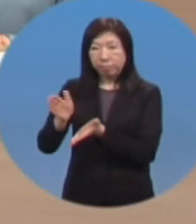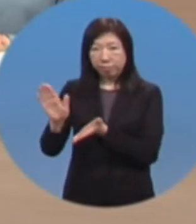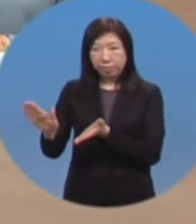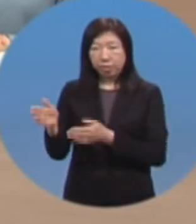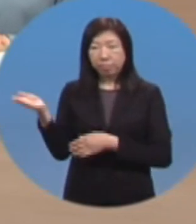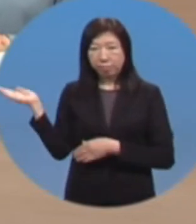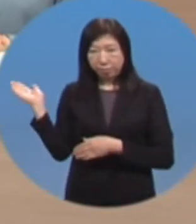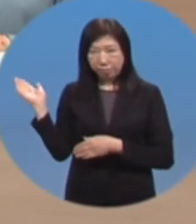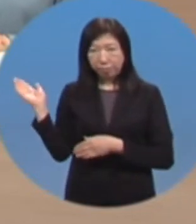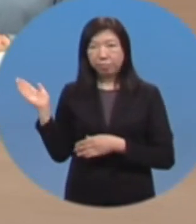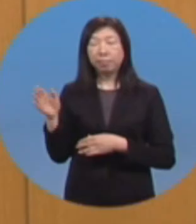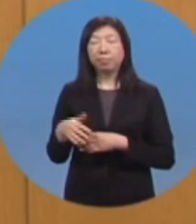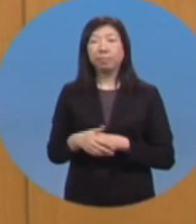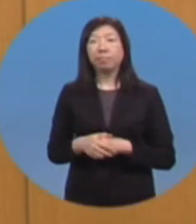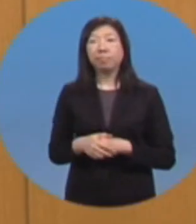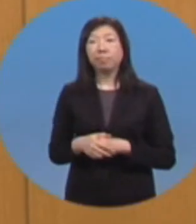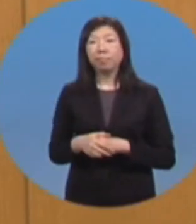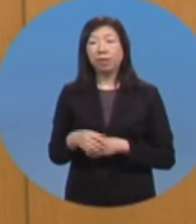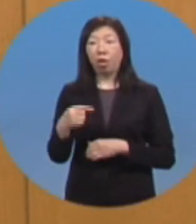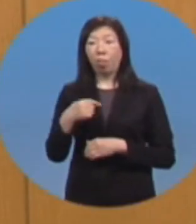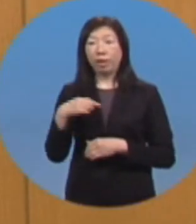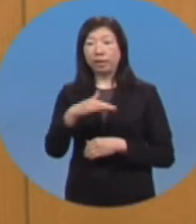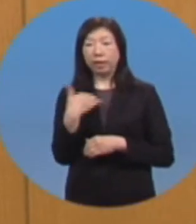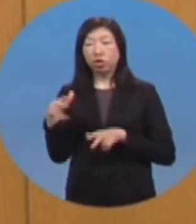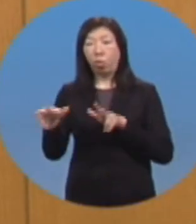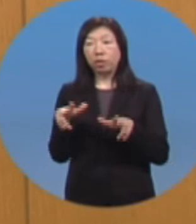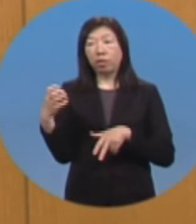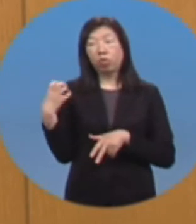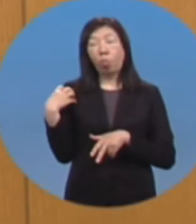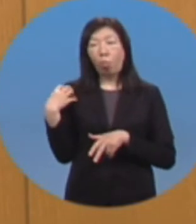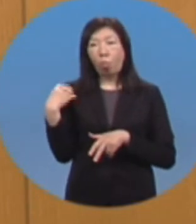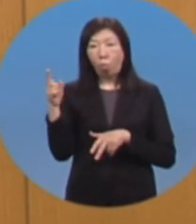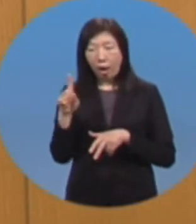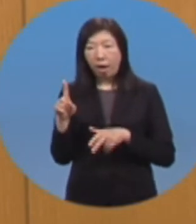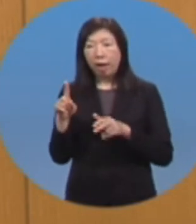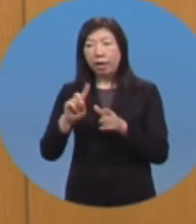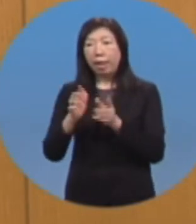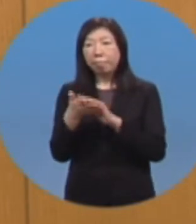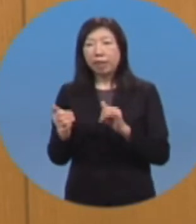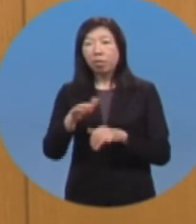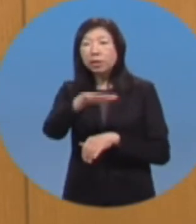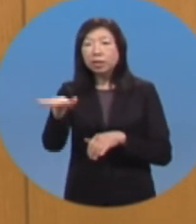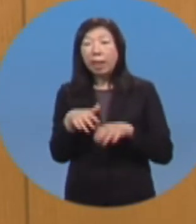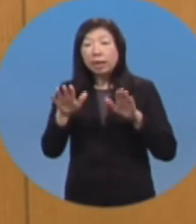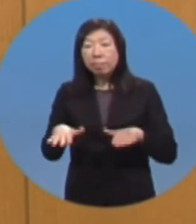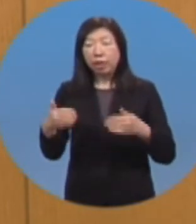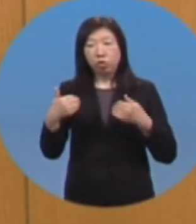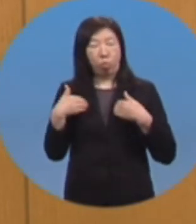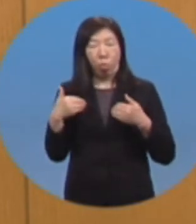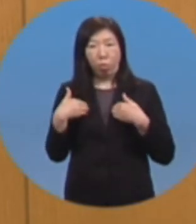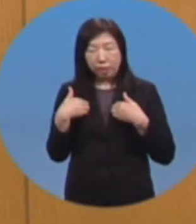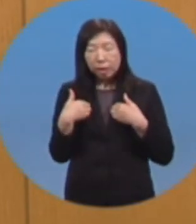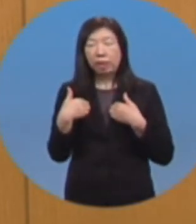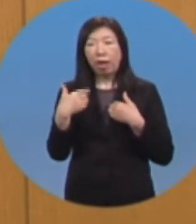どうぞご覧ください。 私たち行政の役割は、県民の皆様方が今必要としている